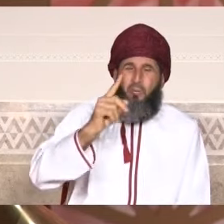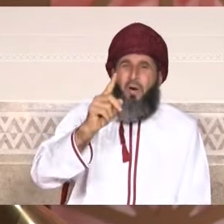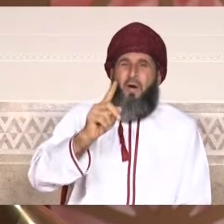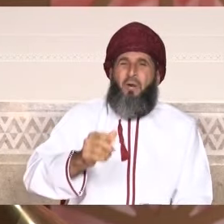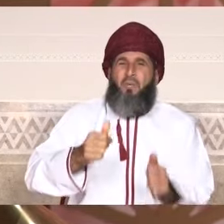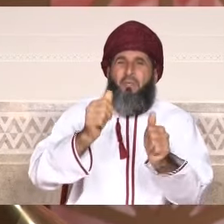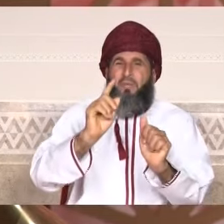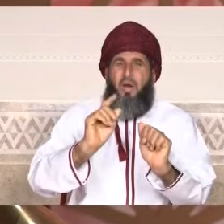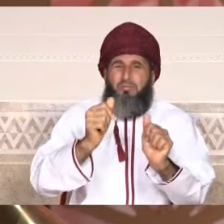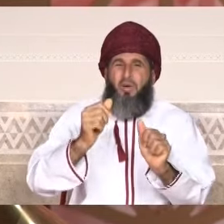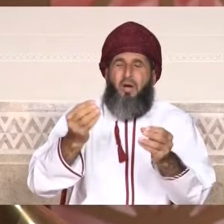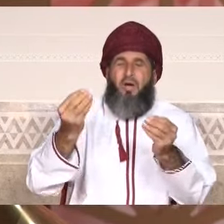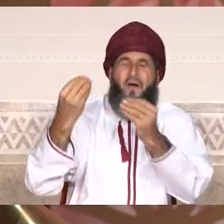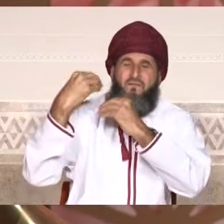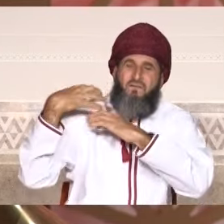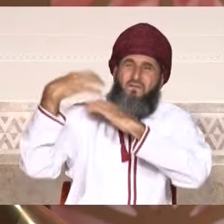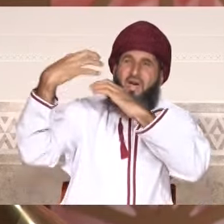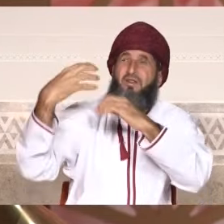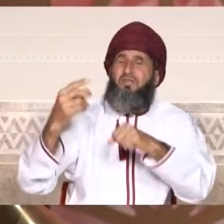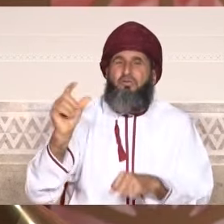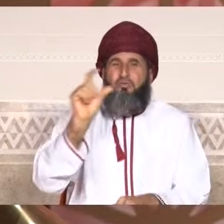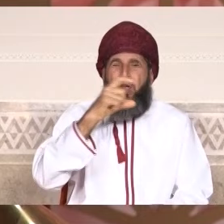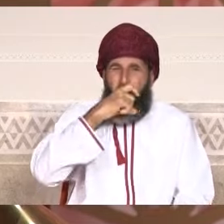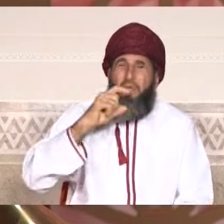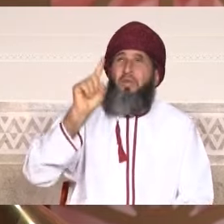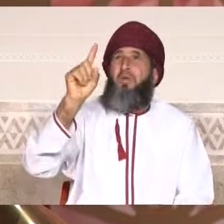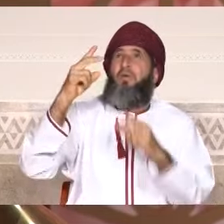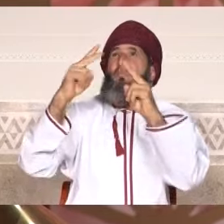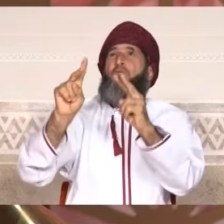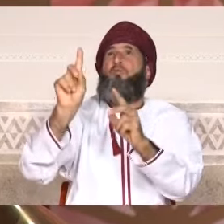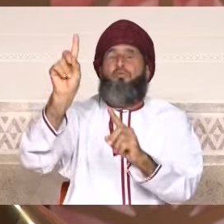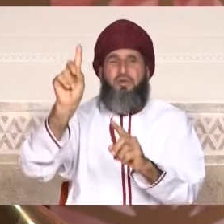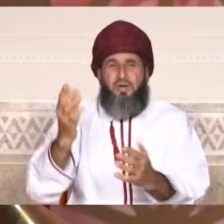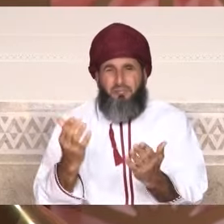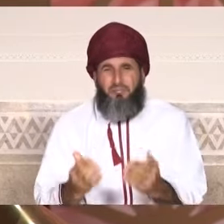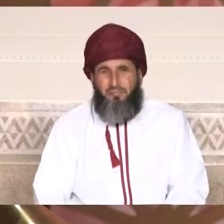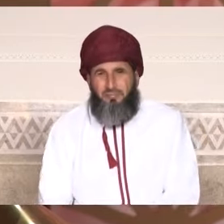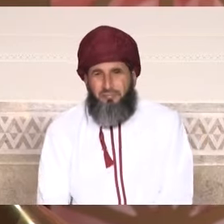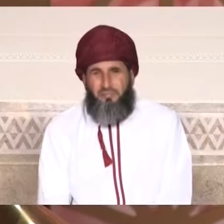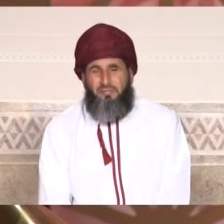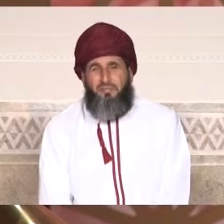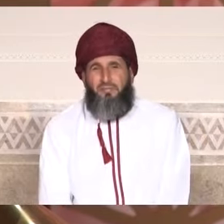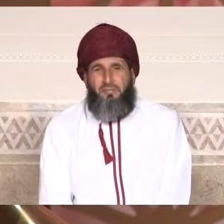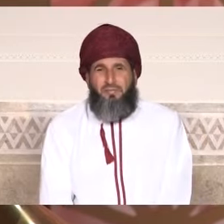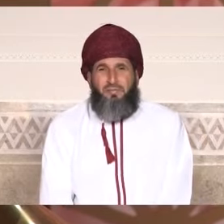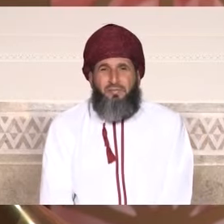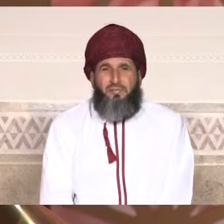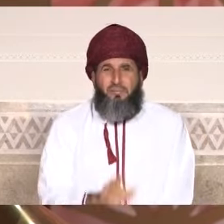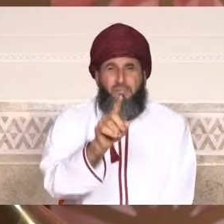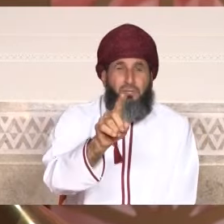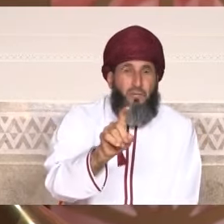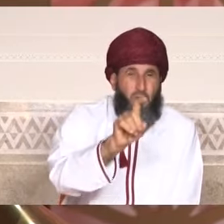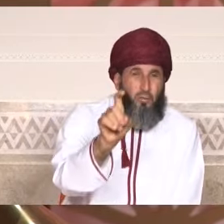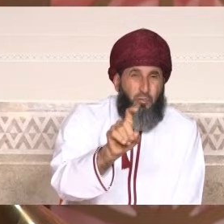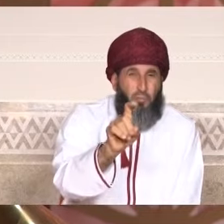وبلغنا وإياكم تمام هذا الشهر وتسلمه منا متقبلا، إنه تعالى سميع مجيب. آمين. أما سؤاله